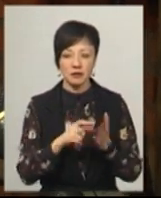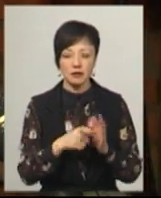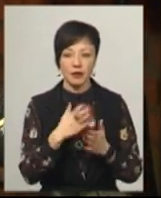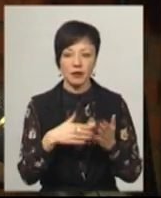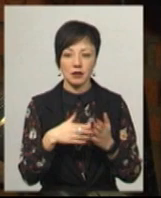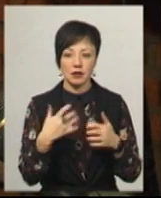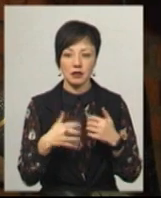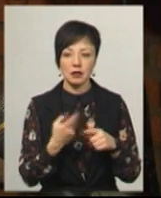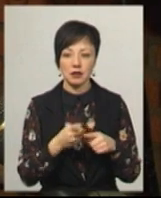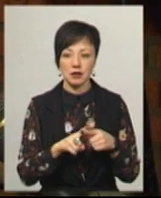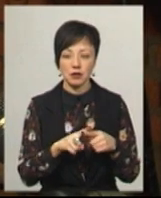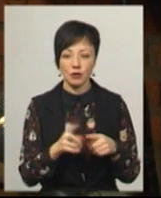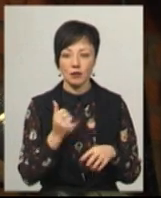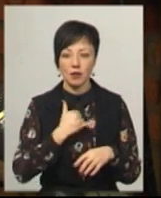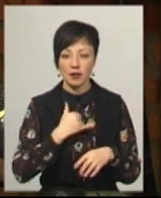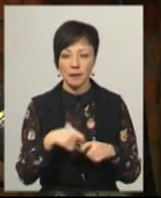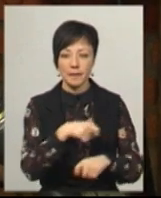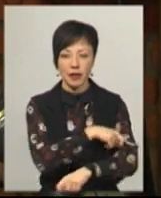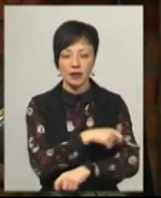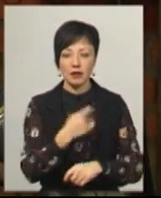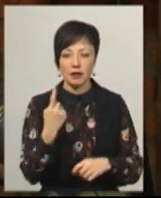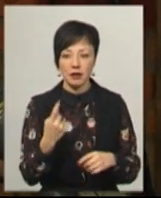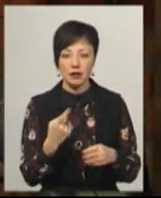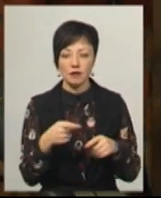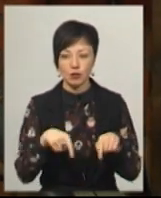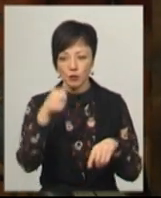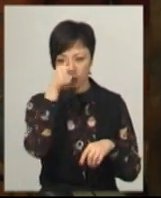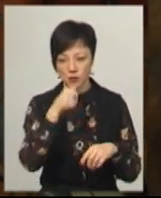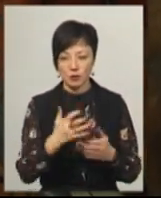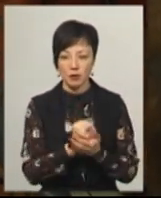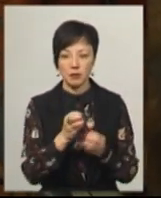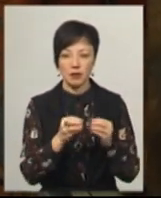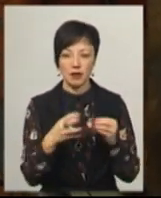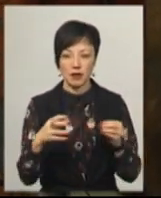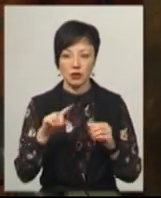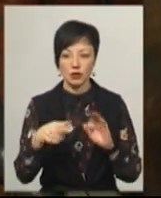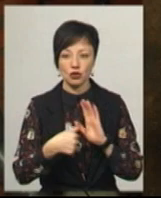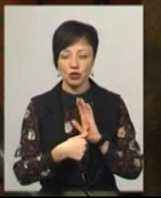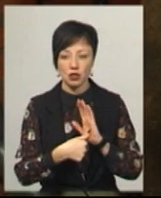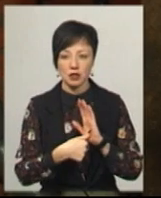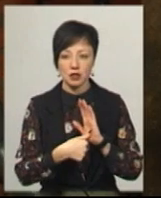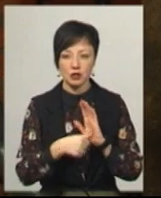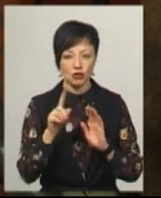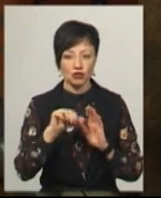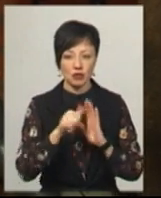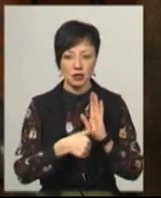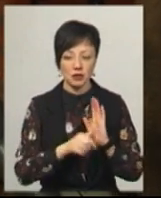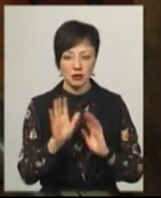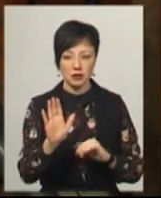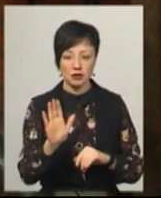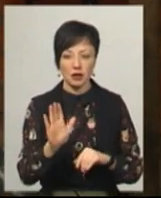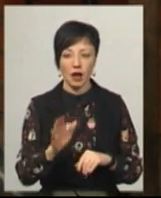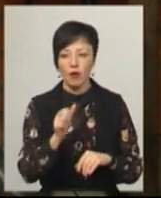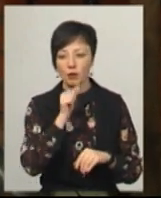в середньому. Це в мене квадратний метр, це в мене цьому місяці получився 15,6. Ні, 16 брешу.